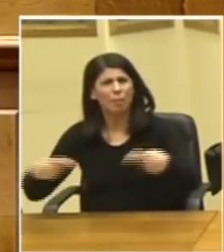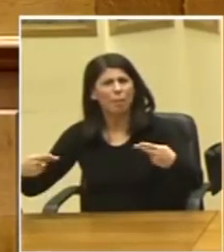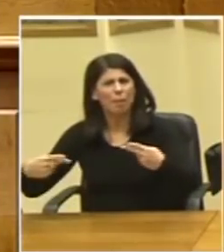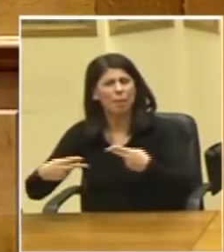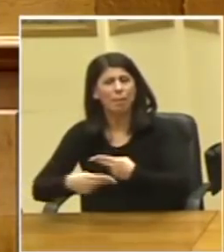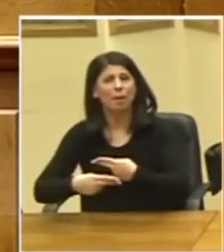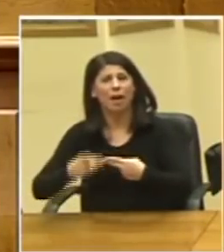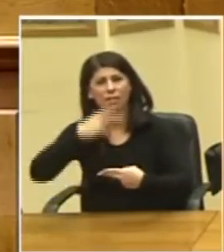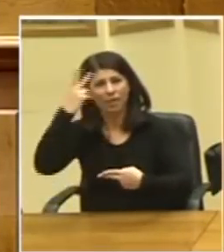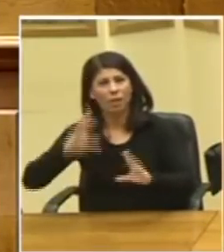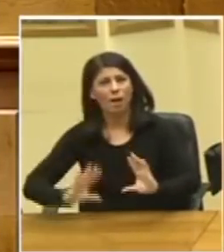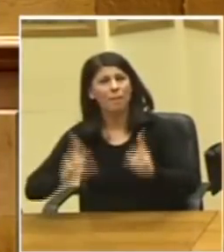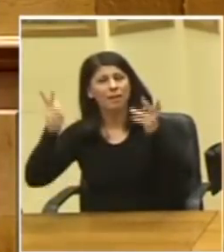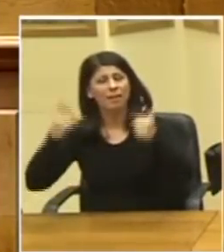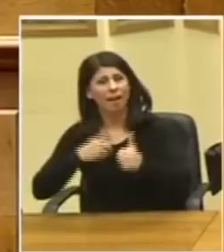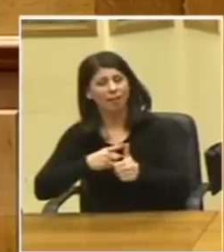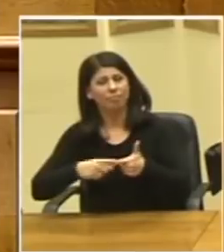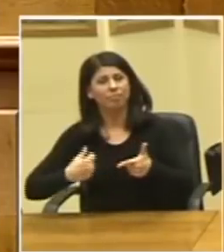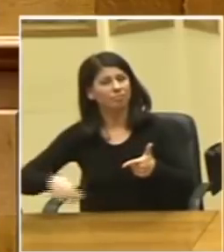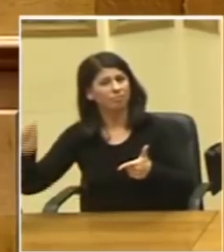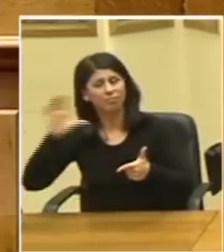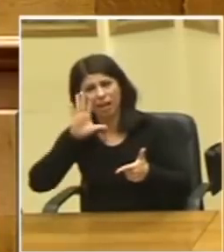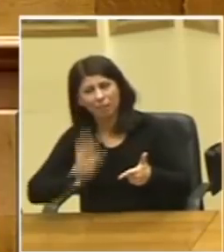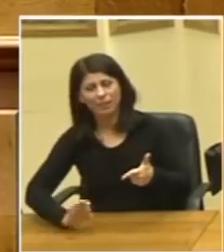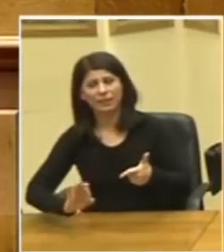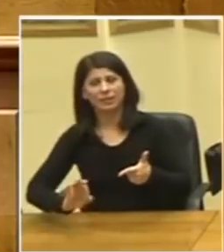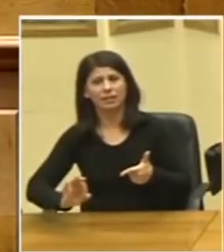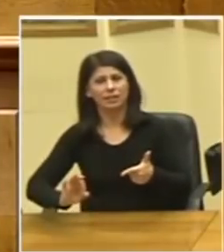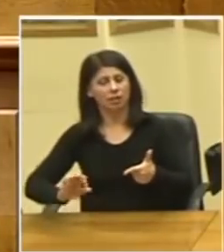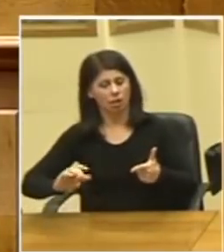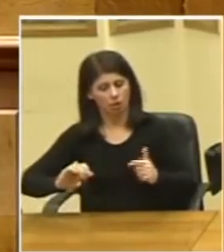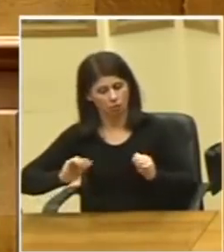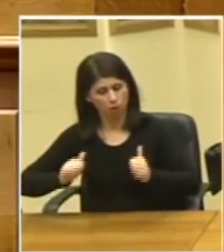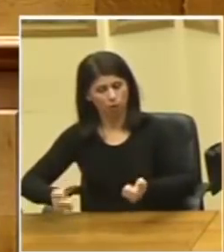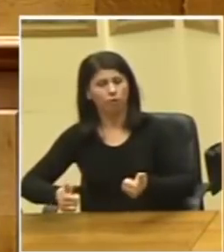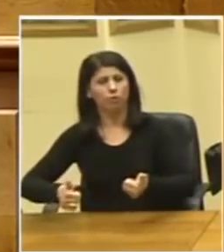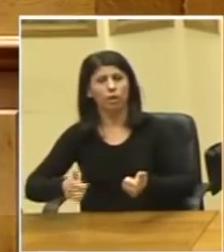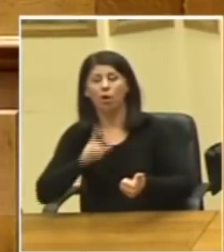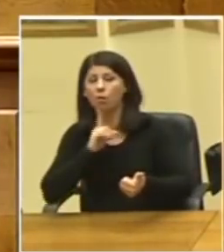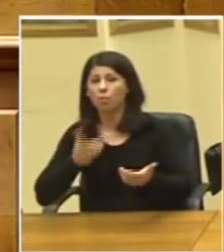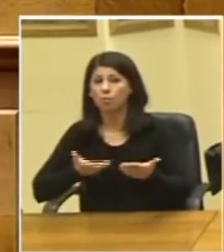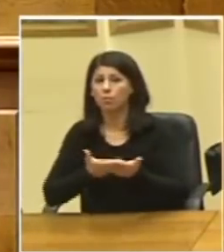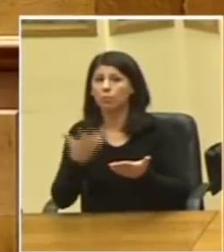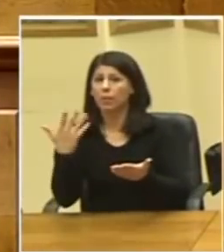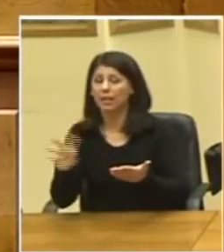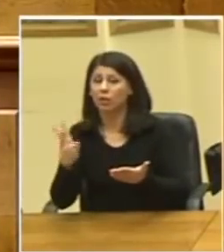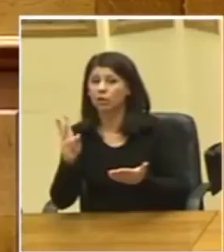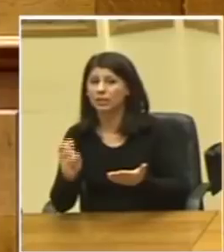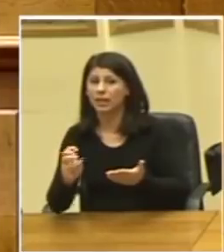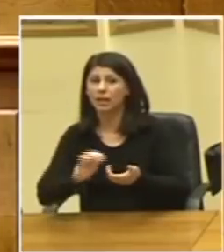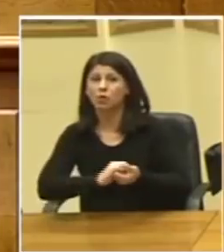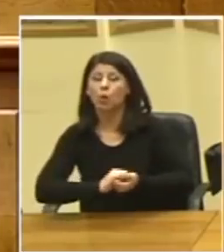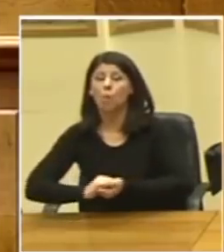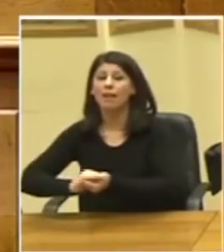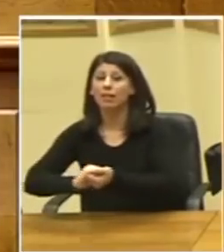στην απεργία. Αρνείται την πραγματική λαϊκή νομοθετική πρωτοβουλία, όπως η πρόταση των 530